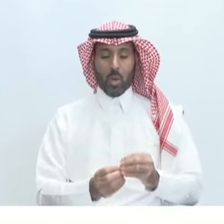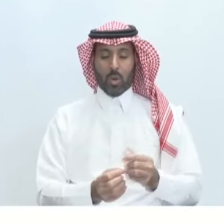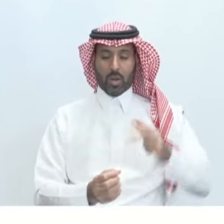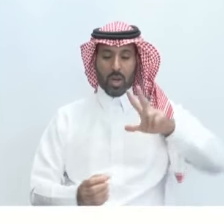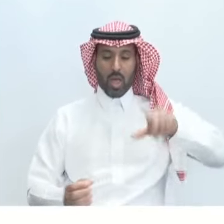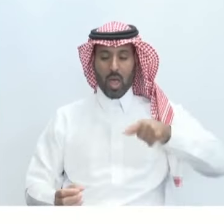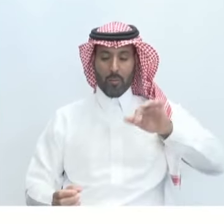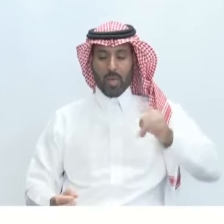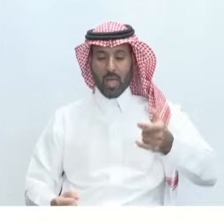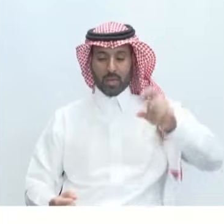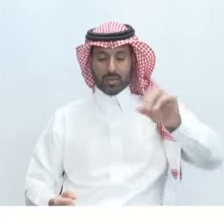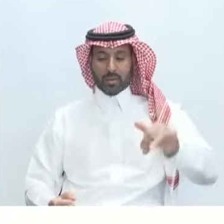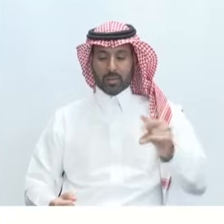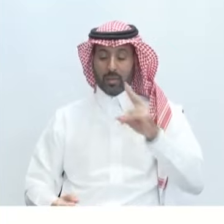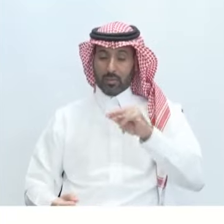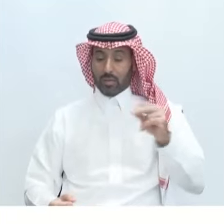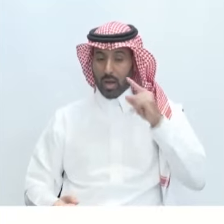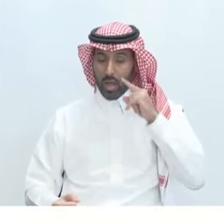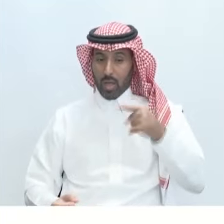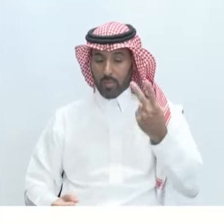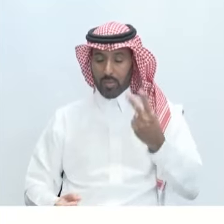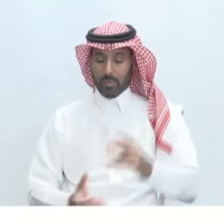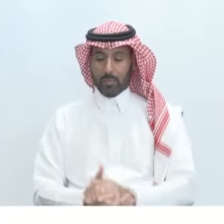من اللوحه كما يشير اليه الرقم